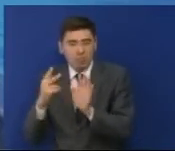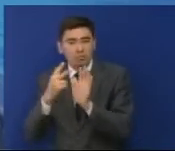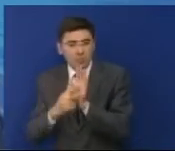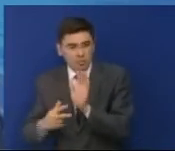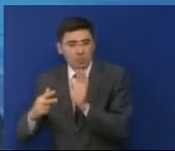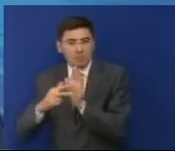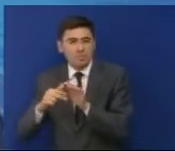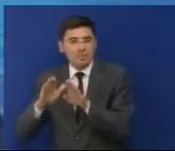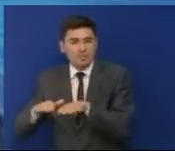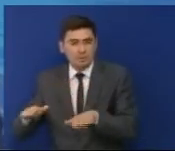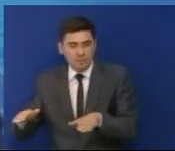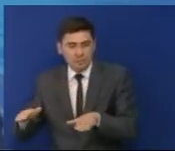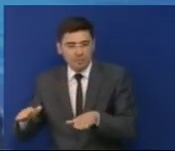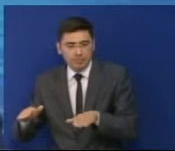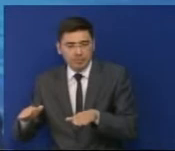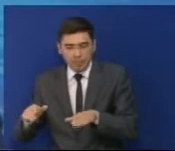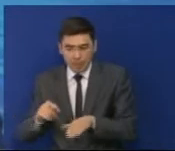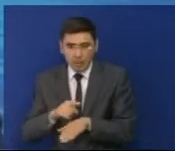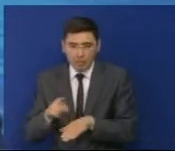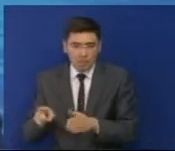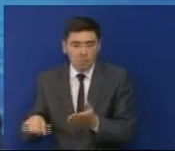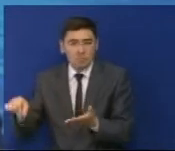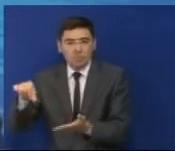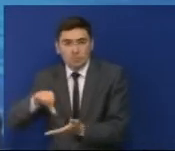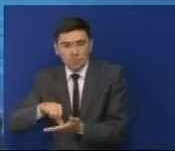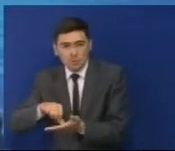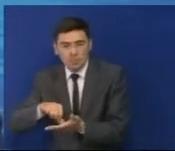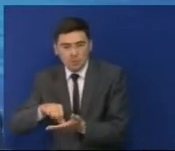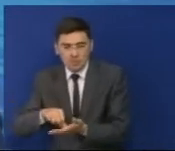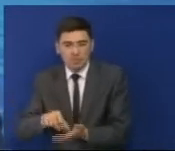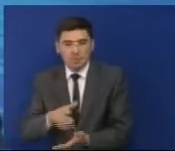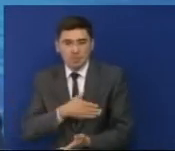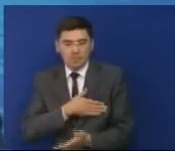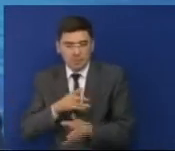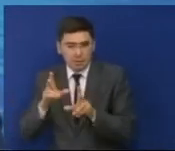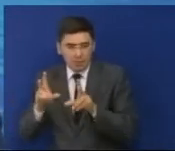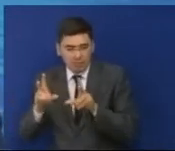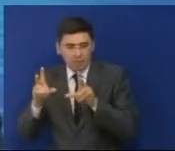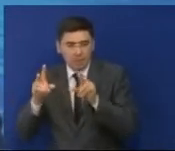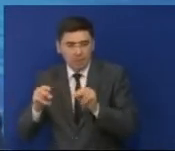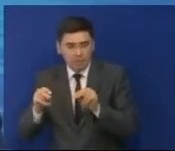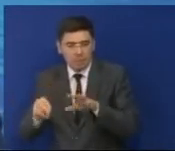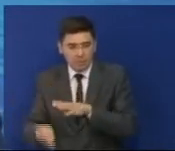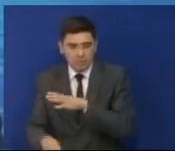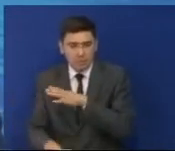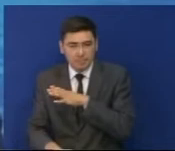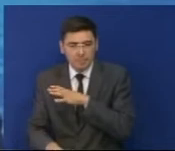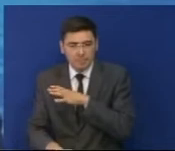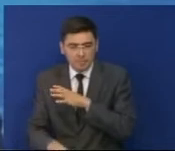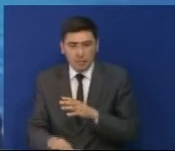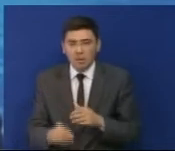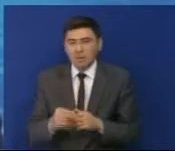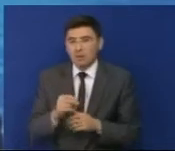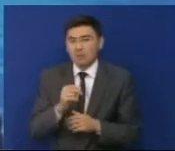ұлан бабаларымыздан мұра болып қалған Қазақстанның ұлан байтақ жерімен елді қорғауға салтанатты түрде ант берді. Шараға